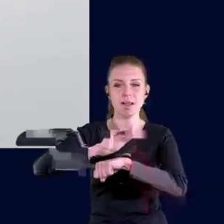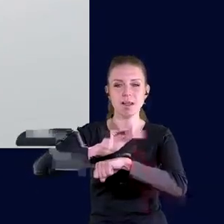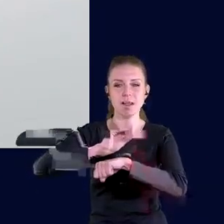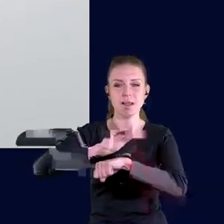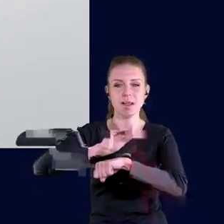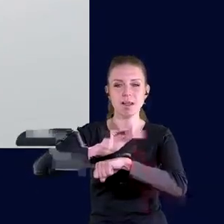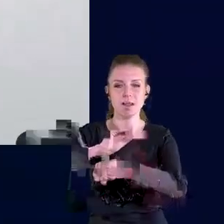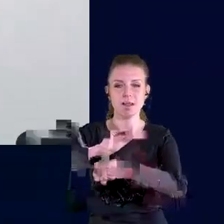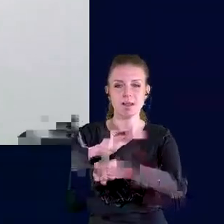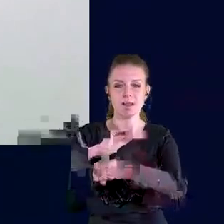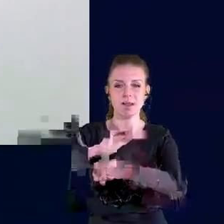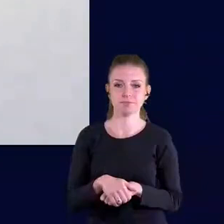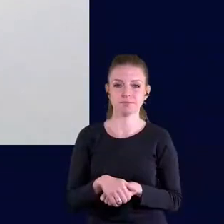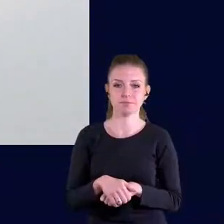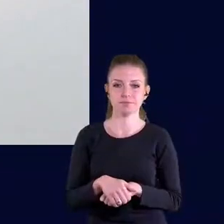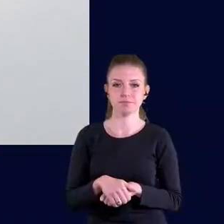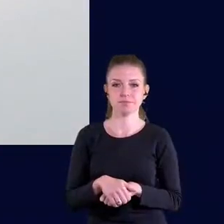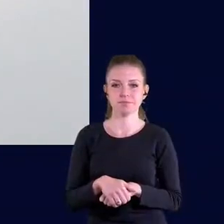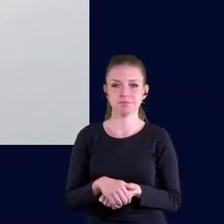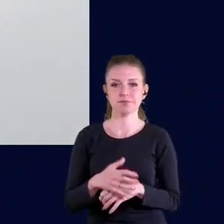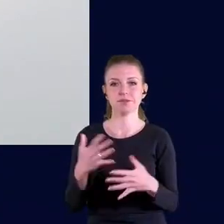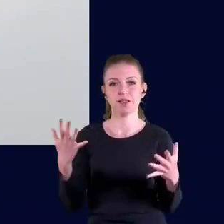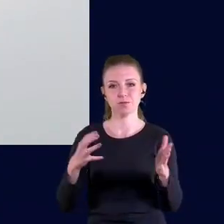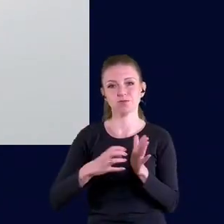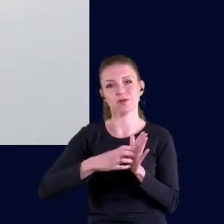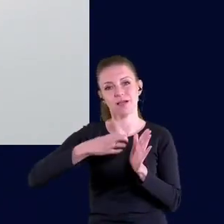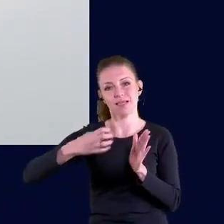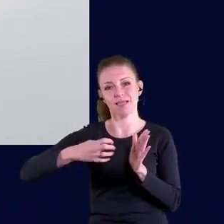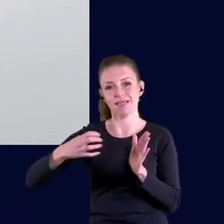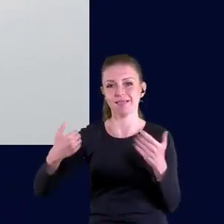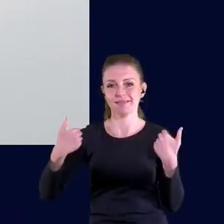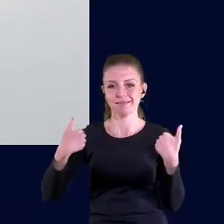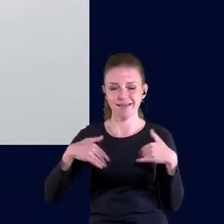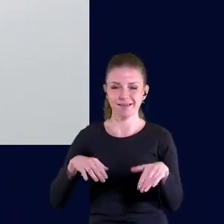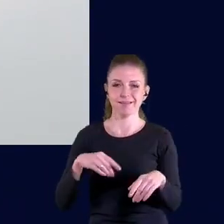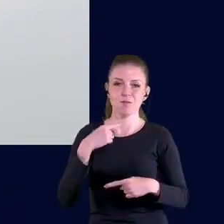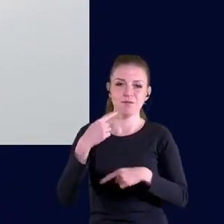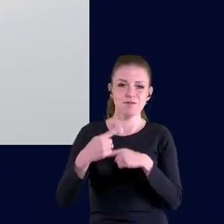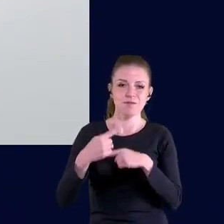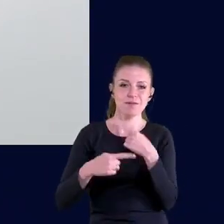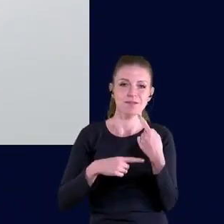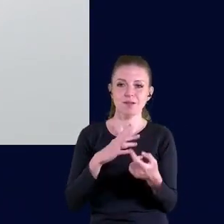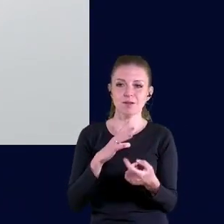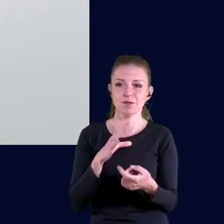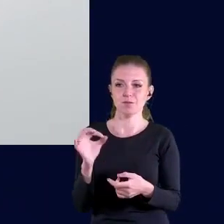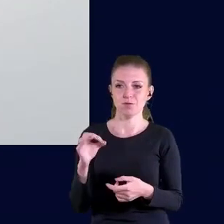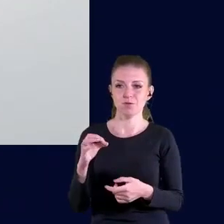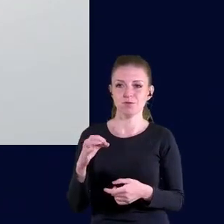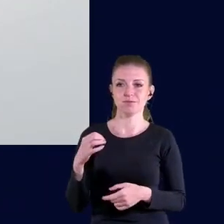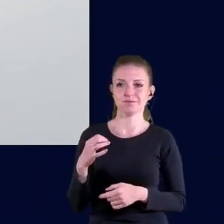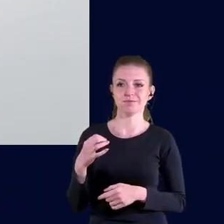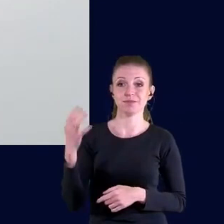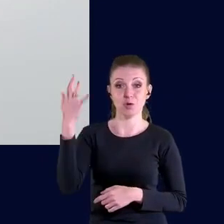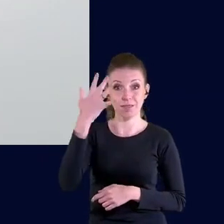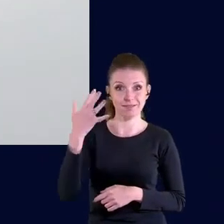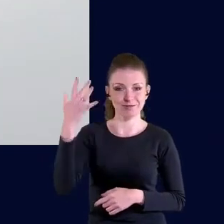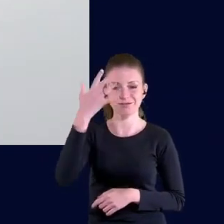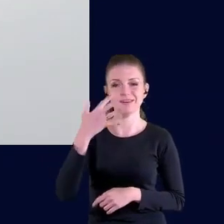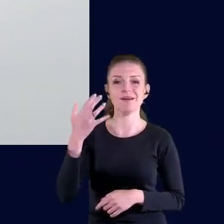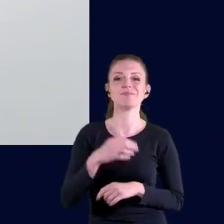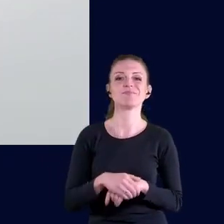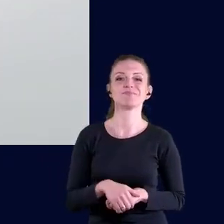Google tutaj rozwijać za bardzo części teoretycznej ponieważ Nastawienie jest znaczna część